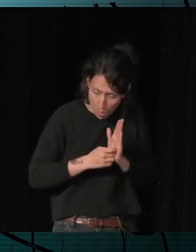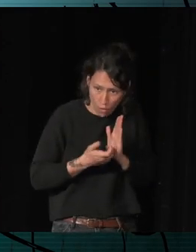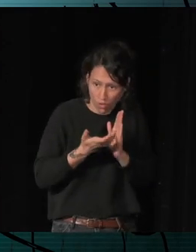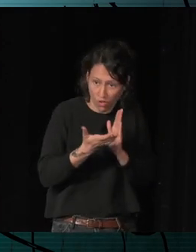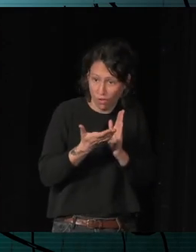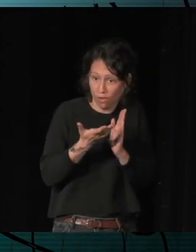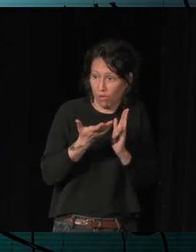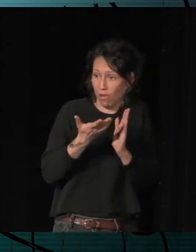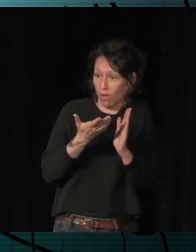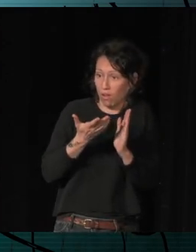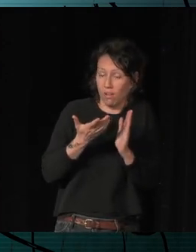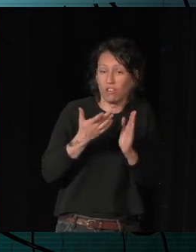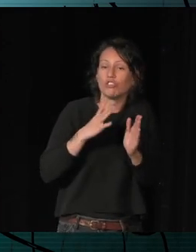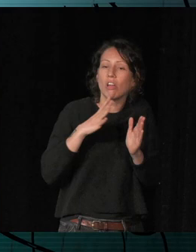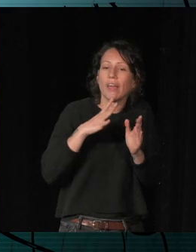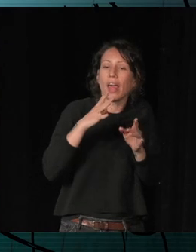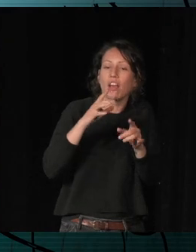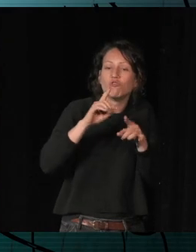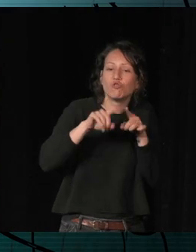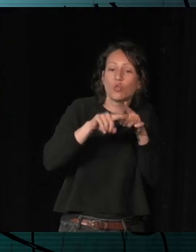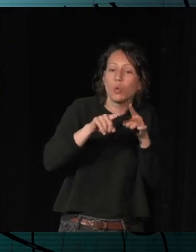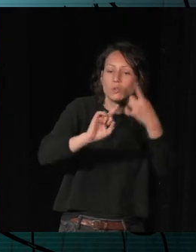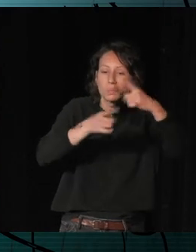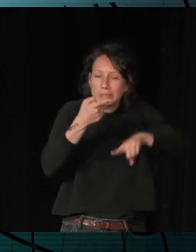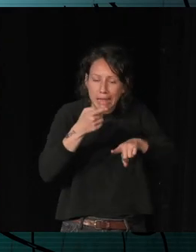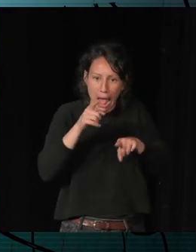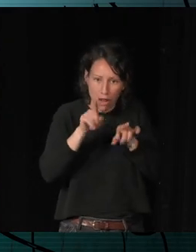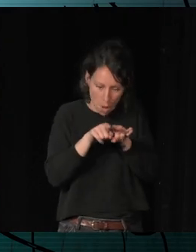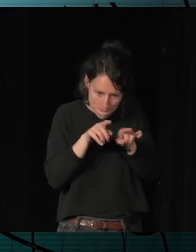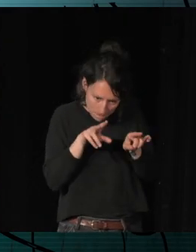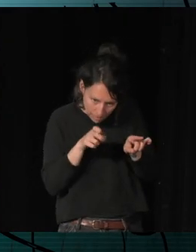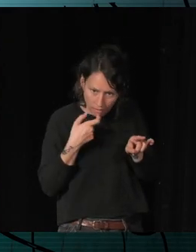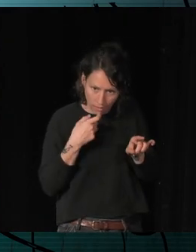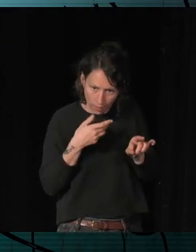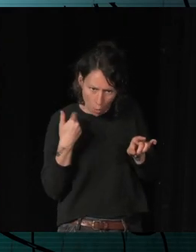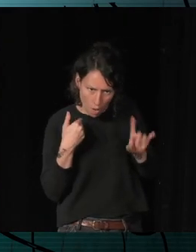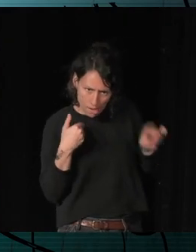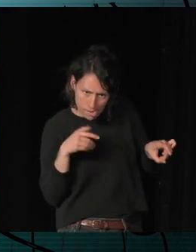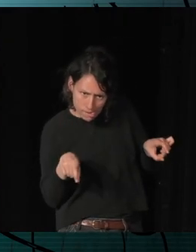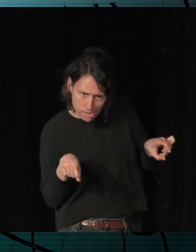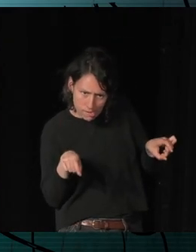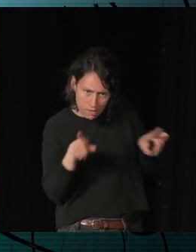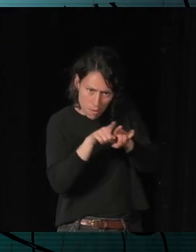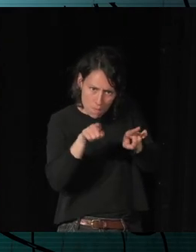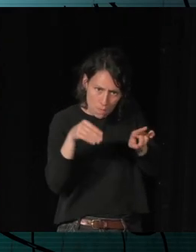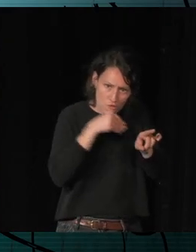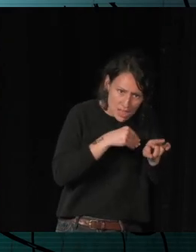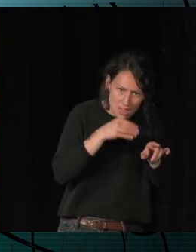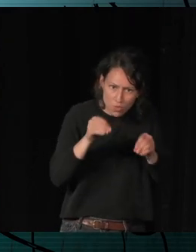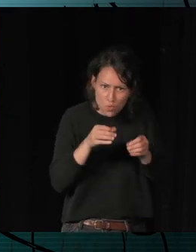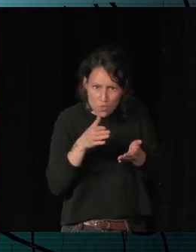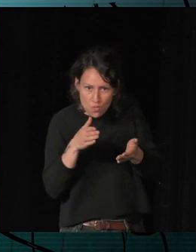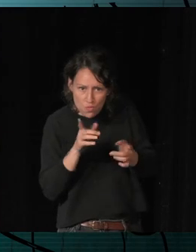des touches qu'il faut laisser appuyé enfin des des trucs de l'époque où on essayait de trouver comment on pouvait faire mais qu'il faut pas faire du tout maintenant heureusement